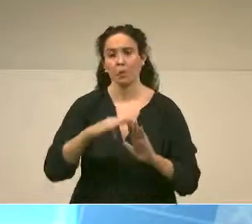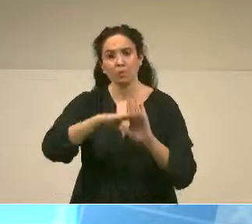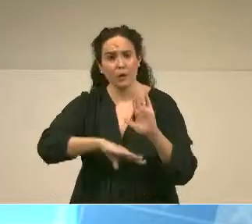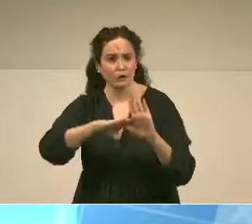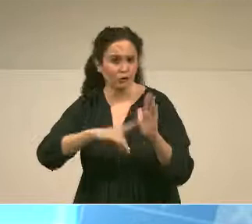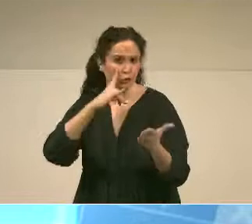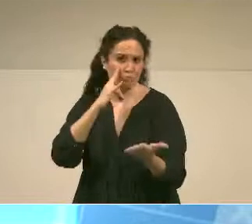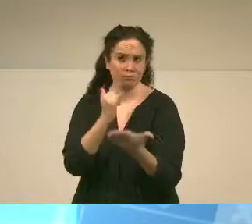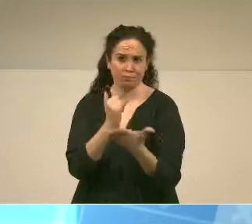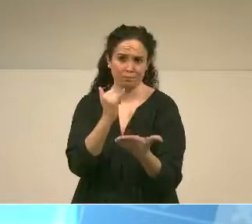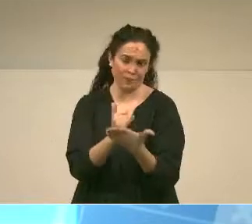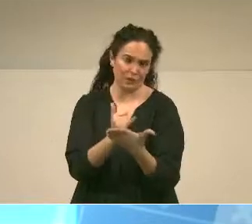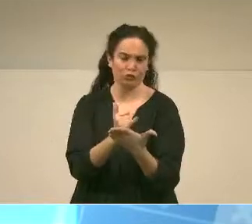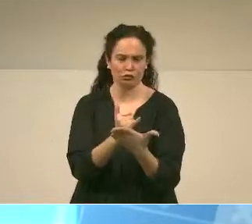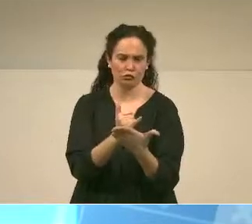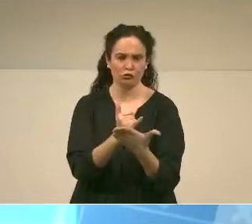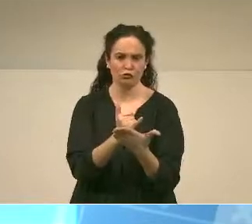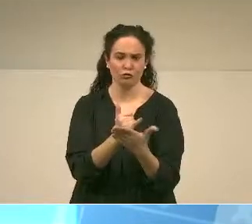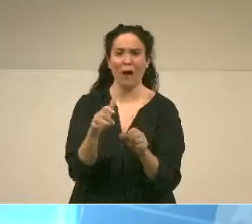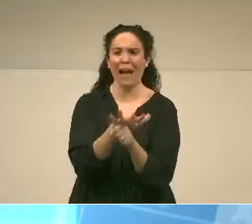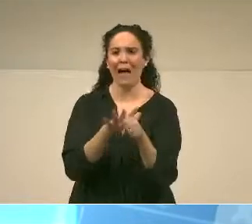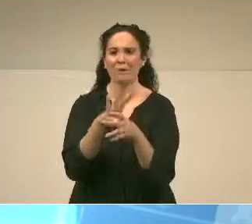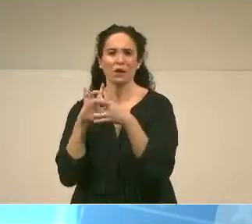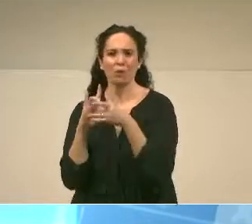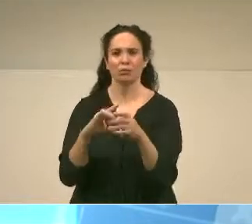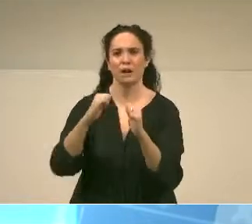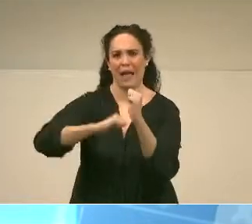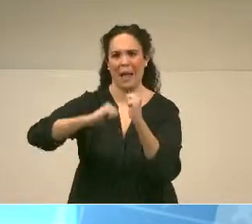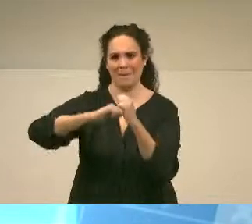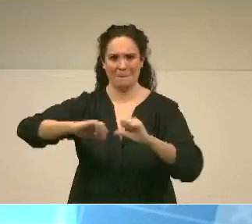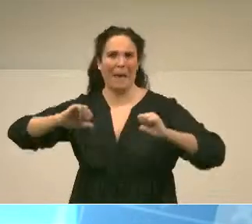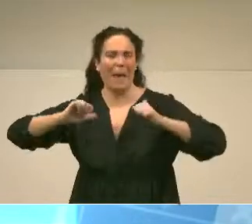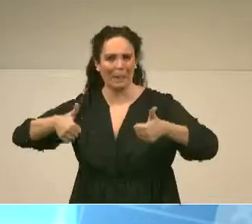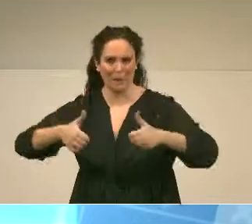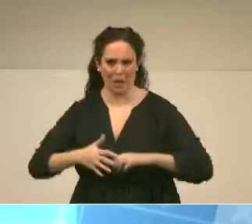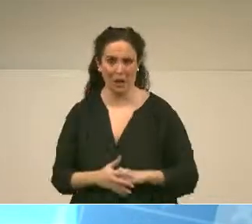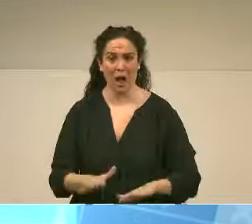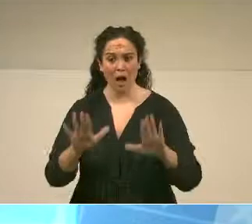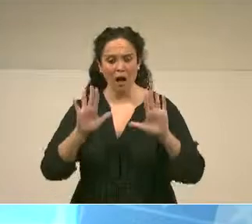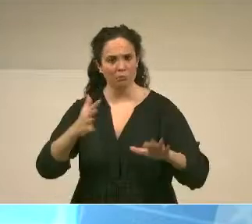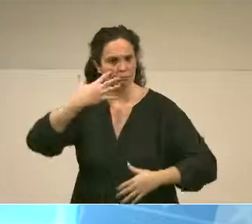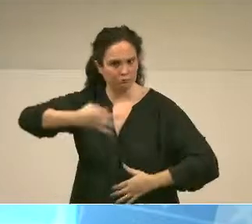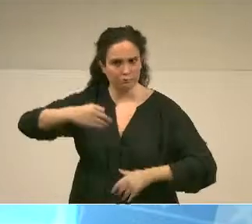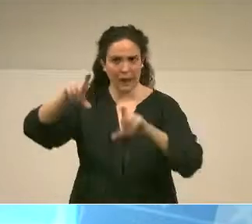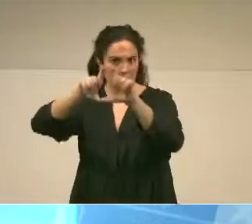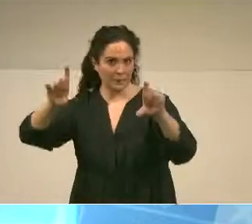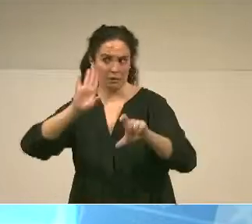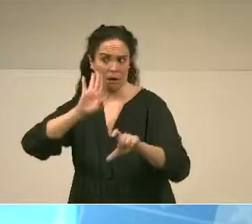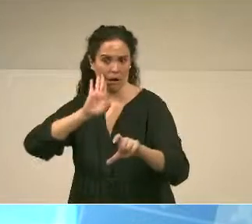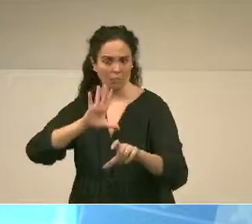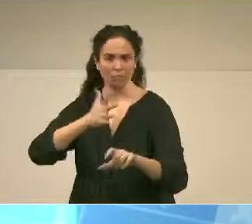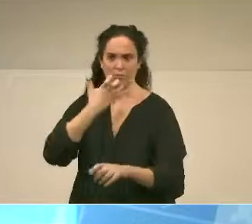bezala erabaki zen metaleko sektorearekin hastea. Baina noski aipatzen ditugun enpresa horiek